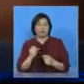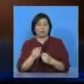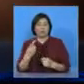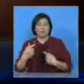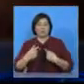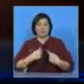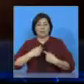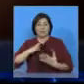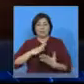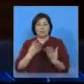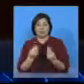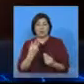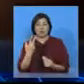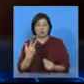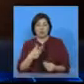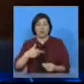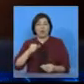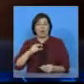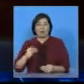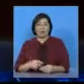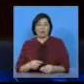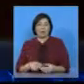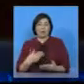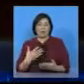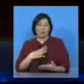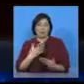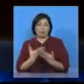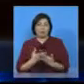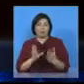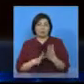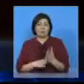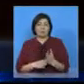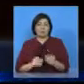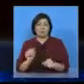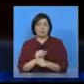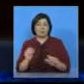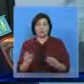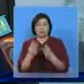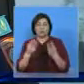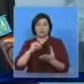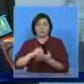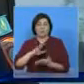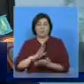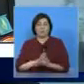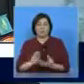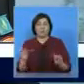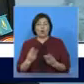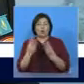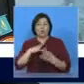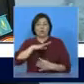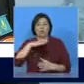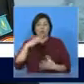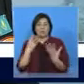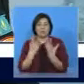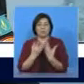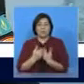жарақатын алды. Тағы 3-еуі газға уланып қалған. Соңғы кезде көліктің өртенуі де жиі тіркелген. Өрттердің ең көп